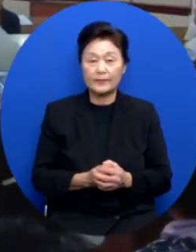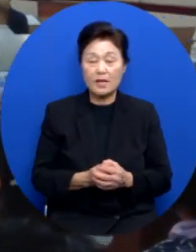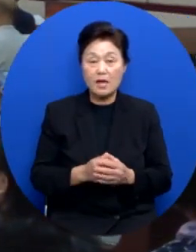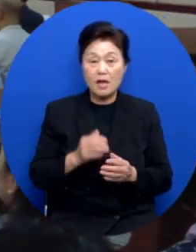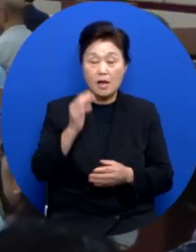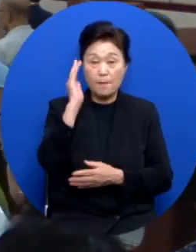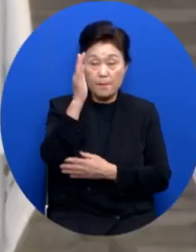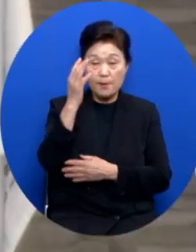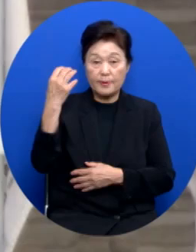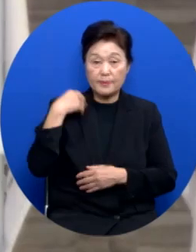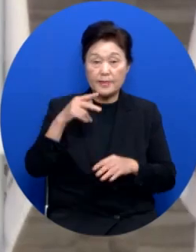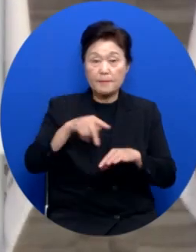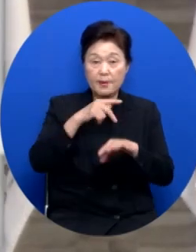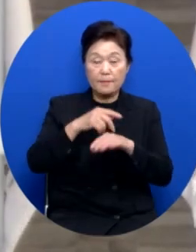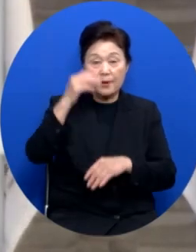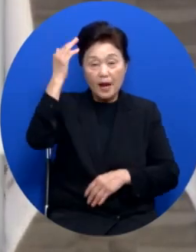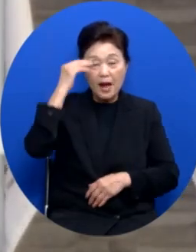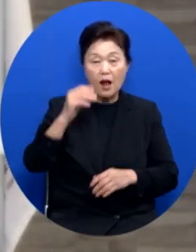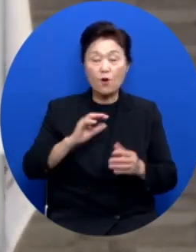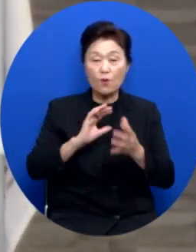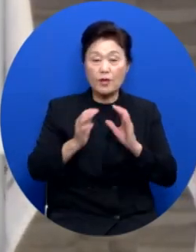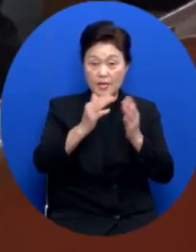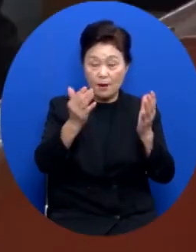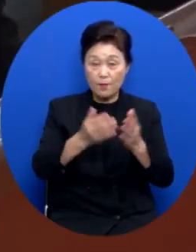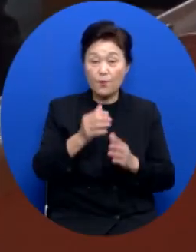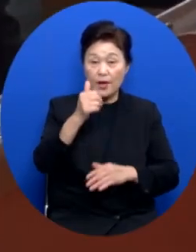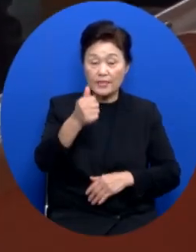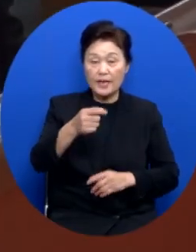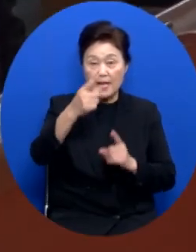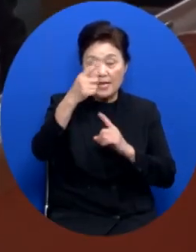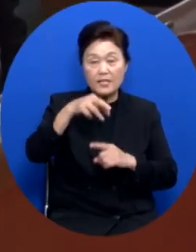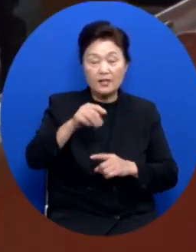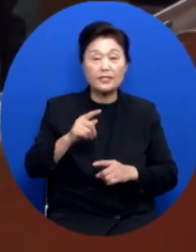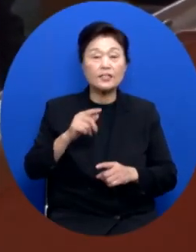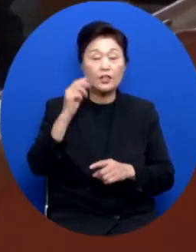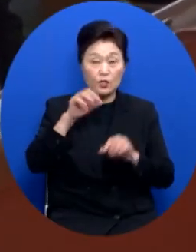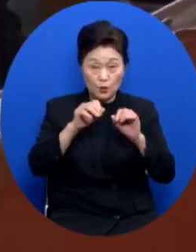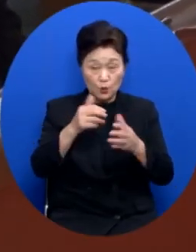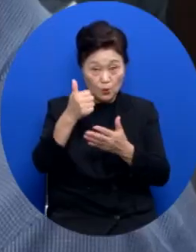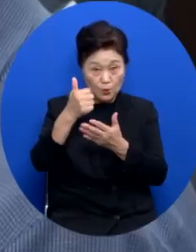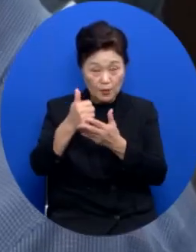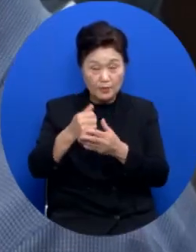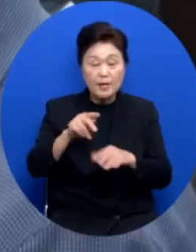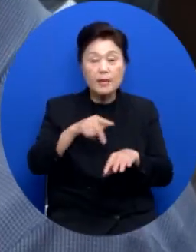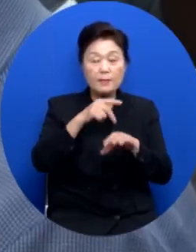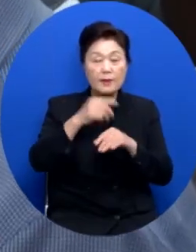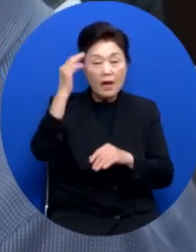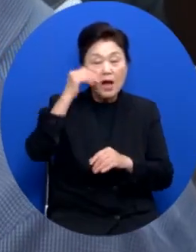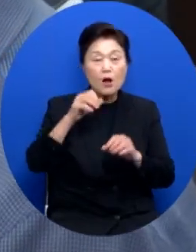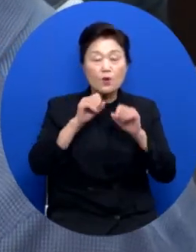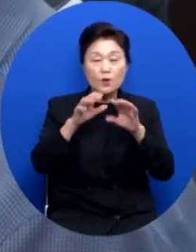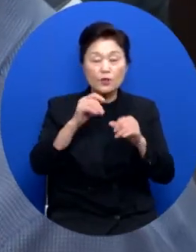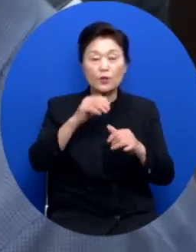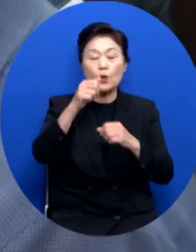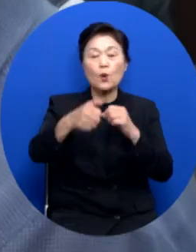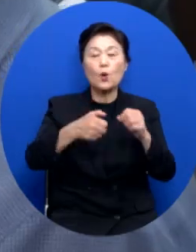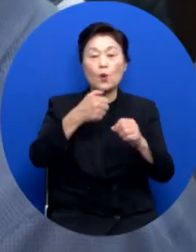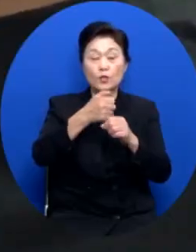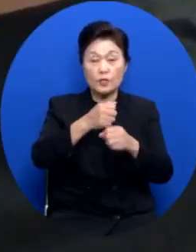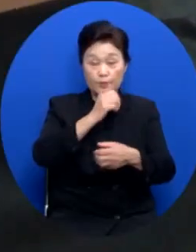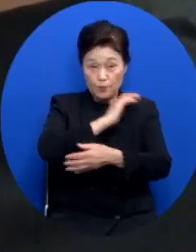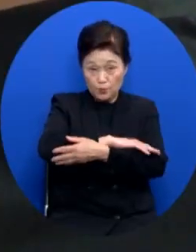말씀을 전한 필리핀 한국 선교협의회 회장 이영석 선교사는 필리핀 한국 선교회 50년 희년사